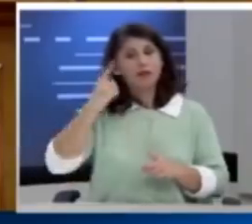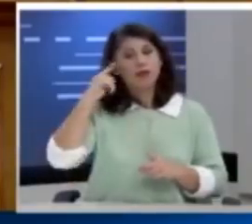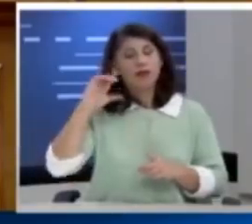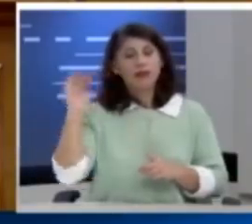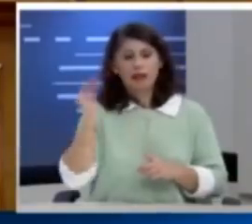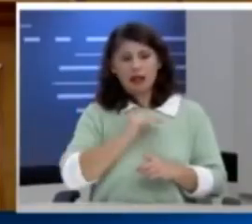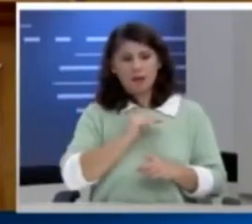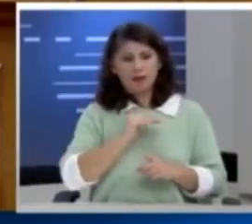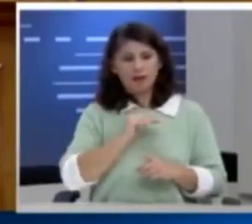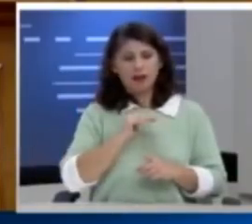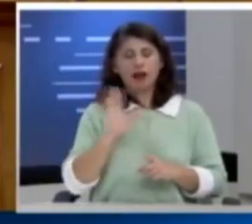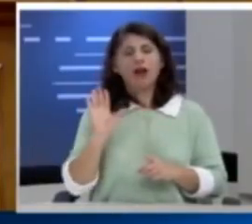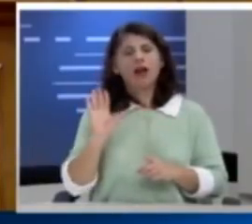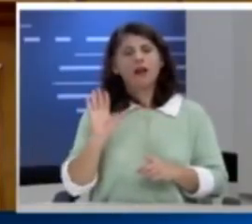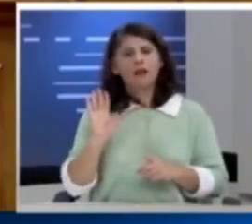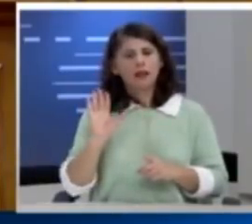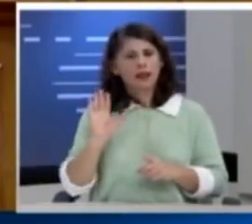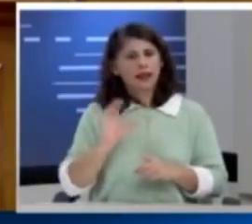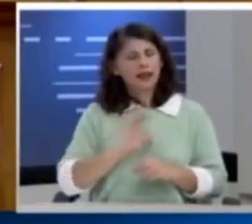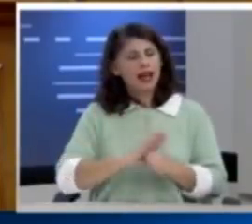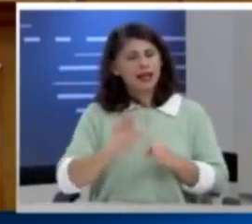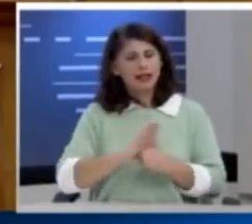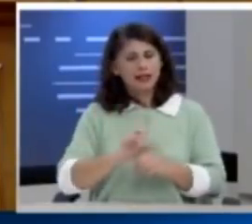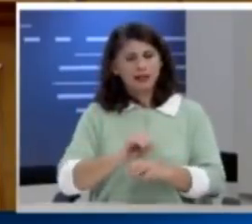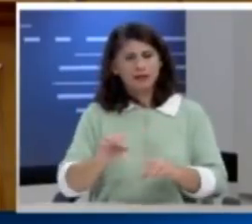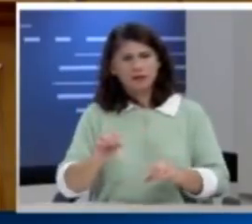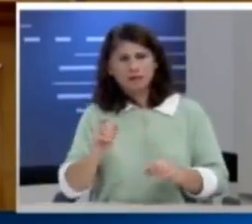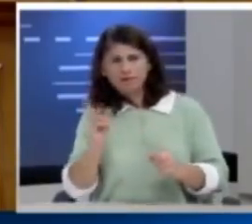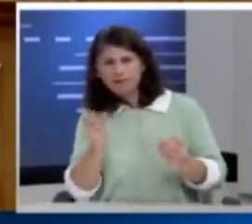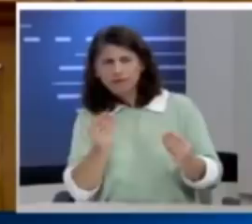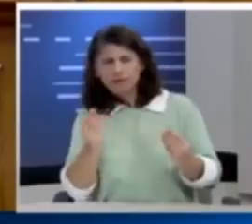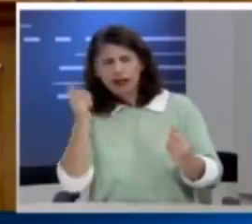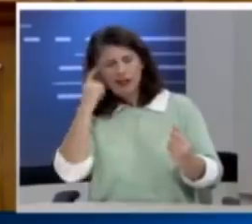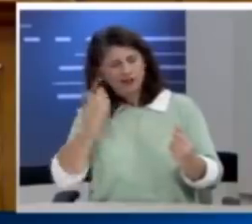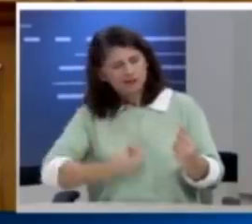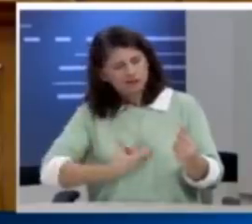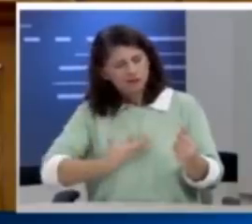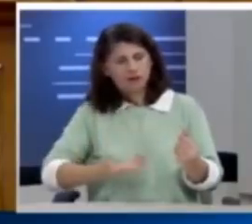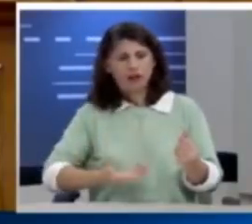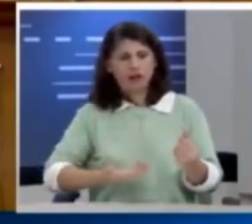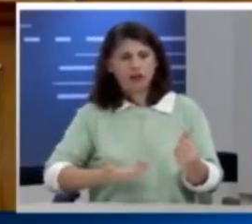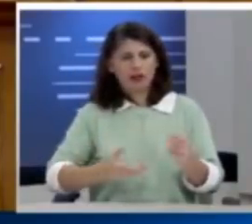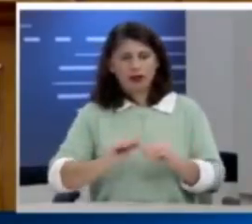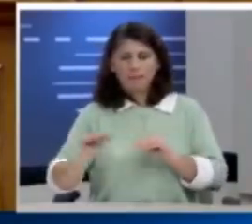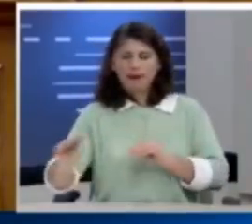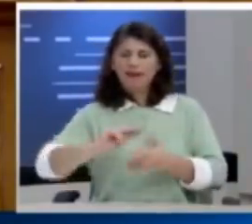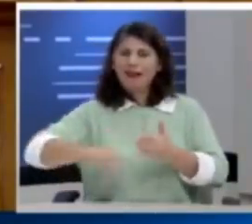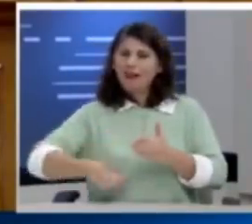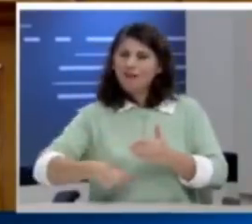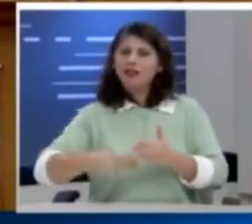άμεσα ή δεν έχει και αρκετή ενημέρωση, το ψυχανεμίζεται κι αυτό. Οι μεταγραφές